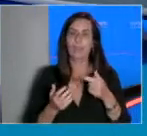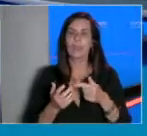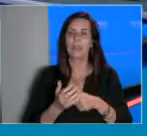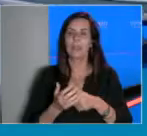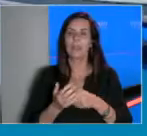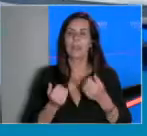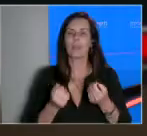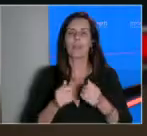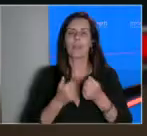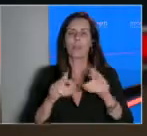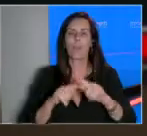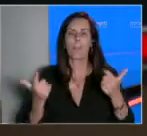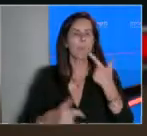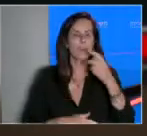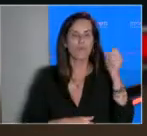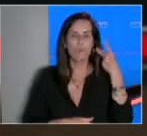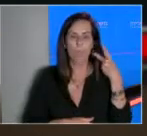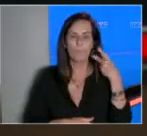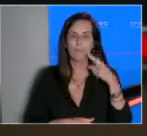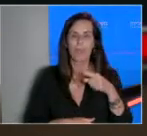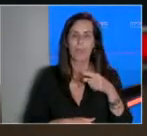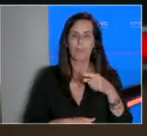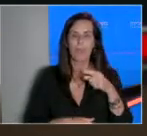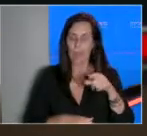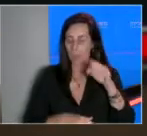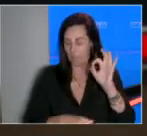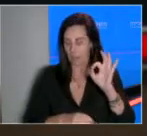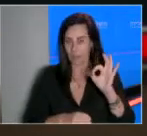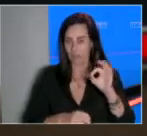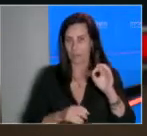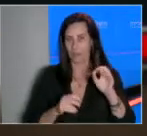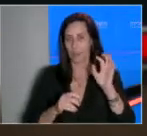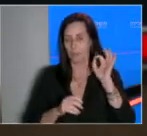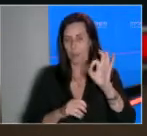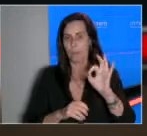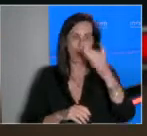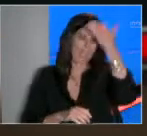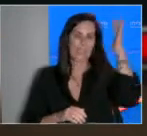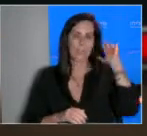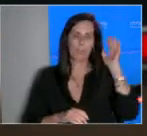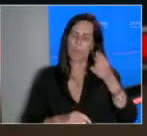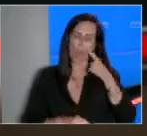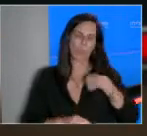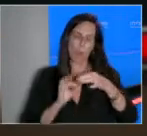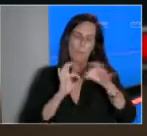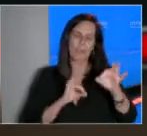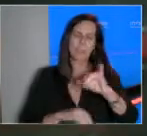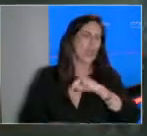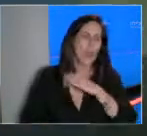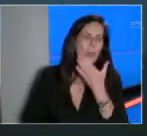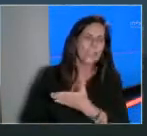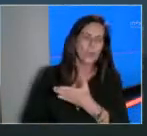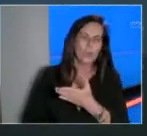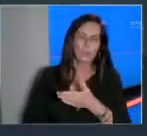את הבריכות. איך אמרתי לך לפני שבועיים? הם מטילים את מימיהם במקפצה. משתילים עלינו בקשת, זה לא מעניין